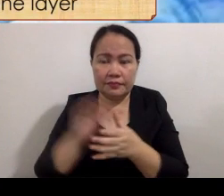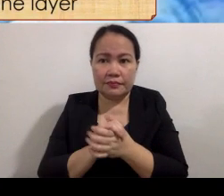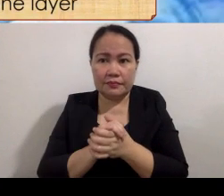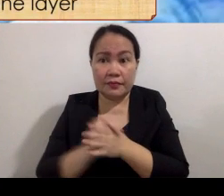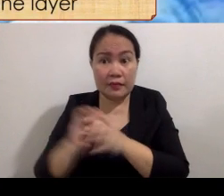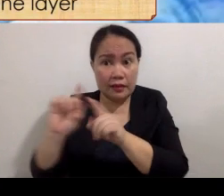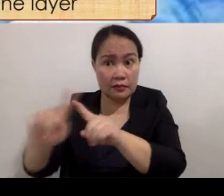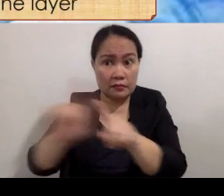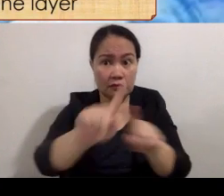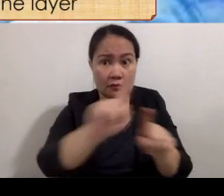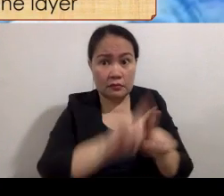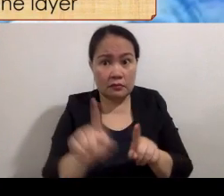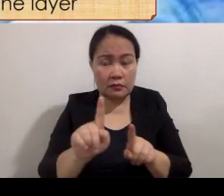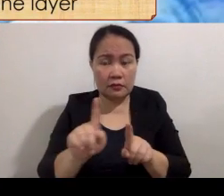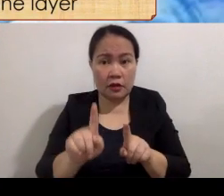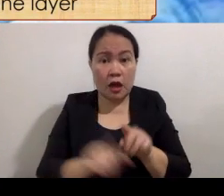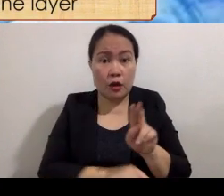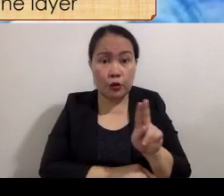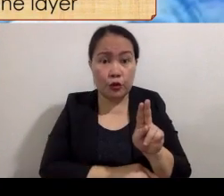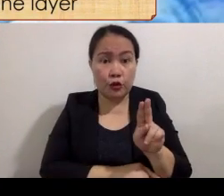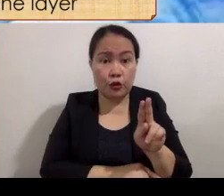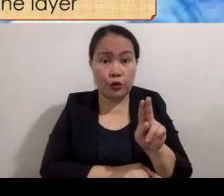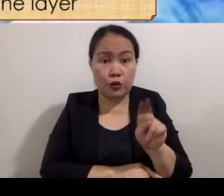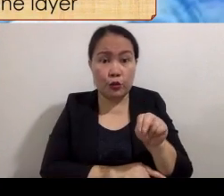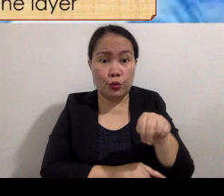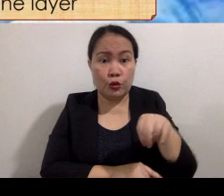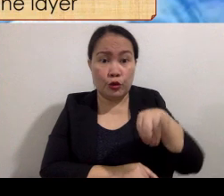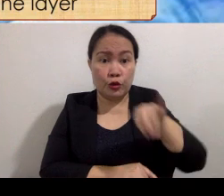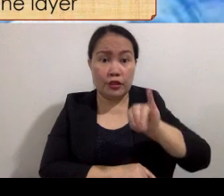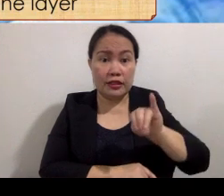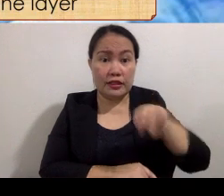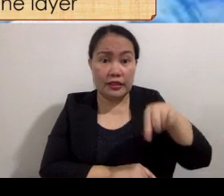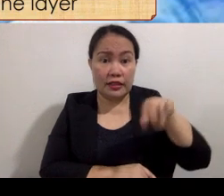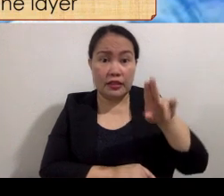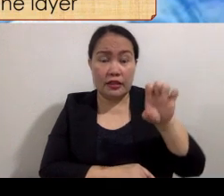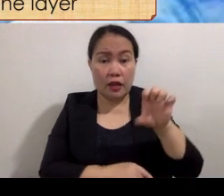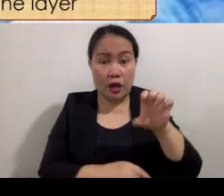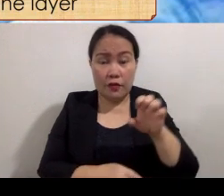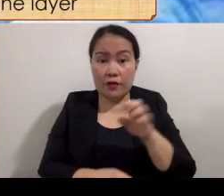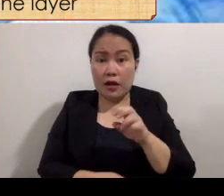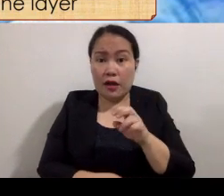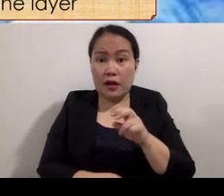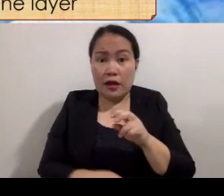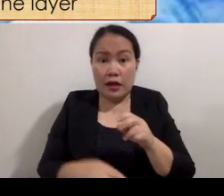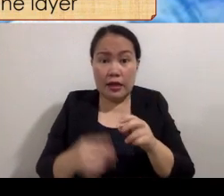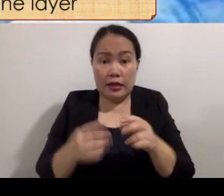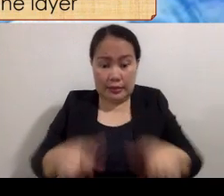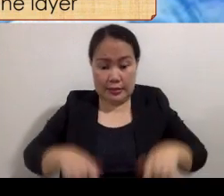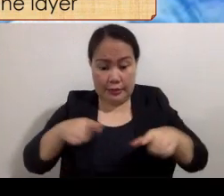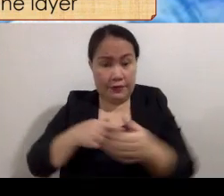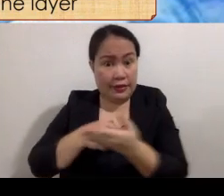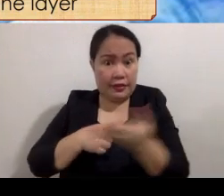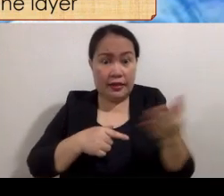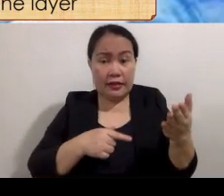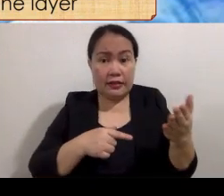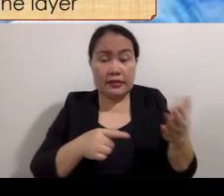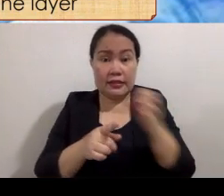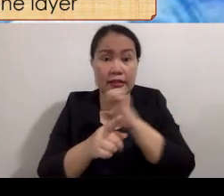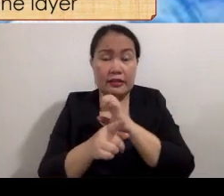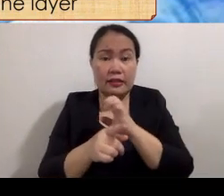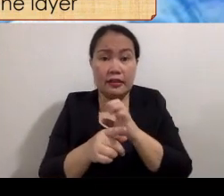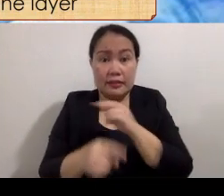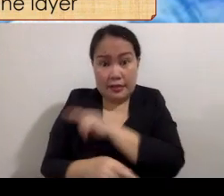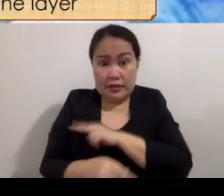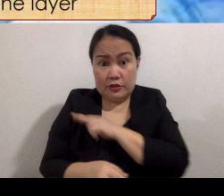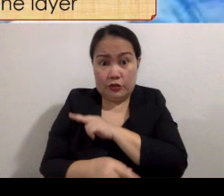And number 3, ang pagkakaiba-iba at pagiging katangi-tangi ng lahat ng anyo ng buhay na bumubuo sa natural